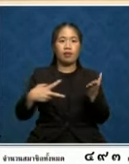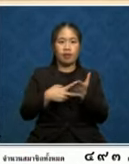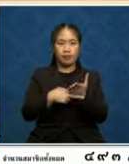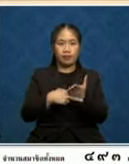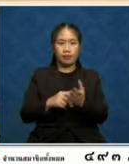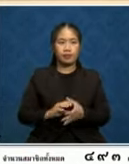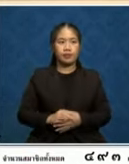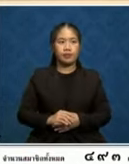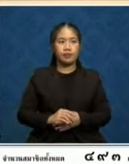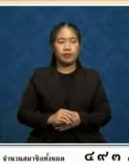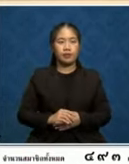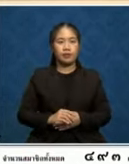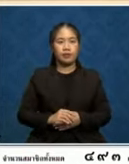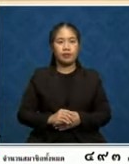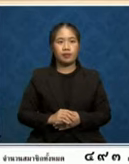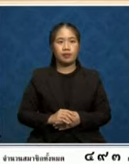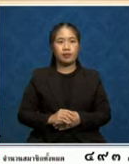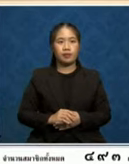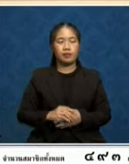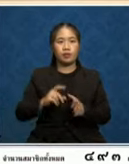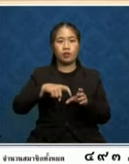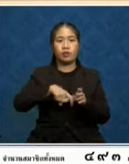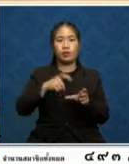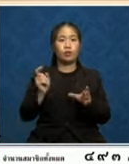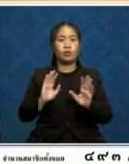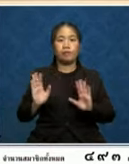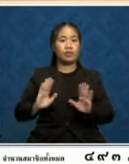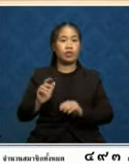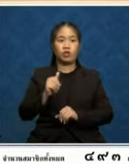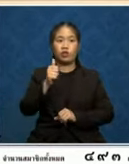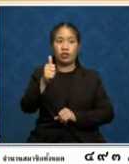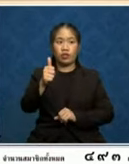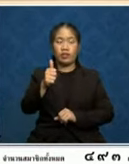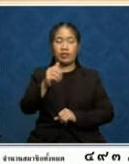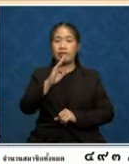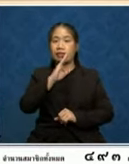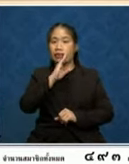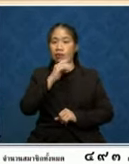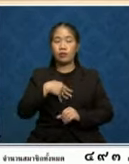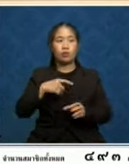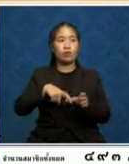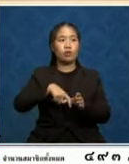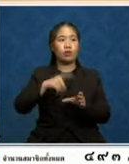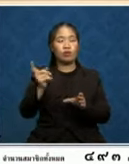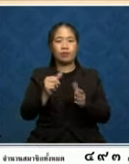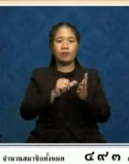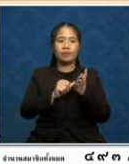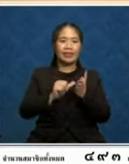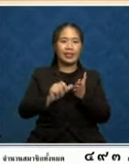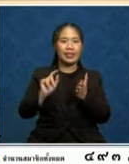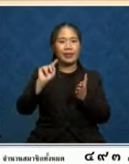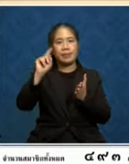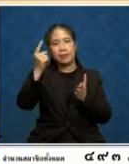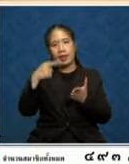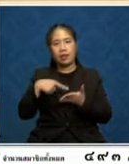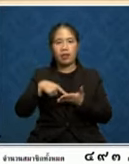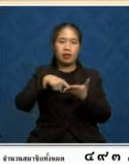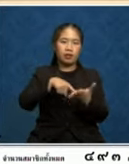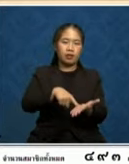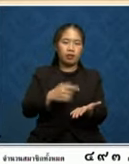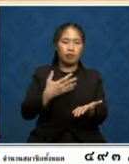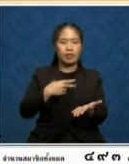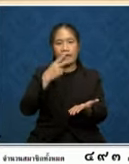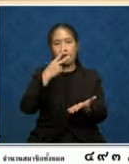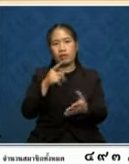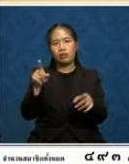ได้เลยไม่ตองถอนก็ได้ถาอย่างนั้นนะครับถอนไป ไปแก้มาให่ กลมาร่างเดมให้สภายแนี้เห็น